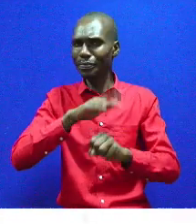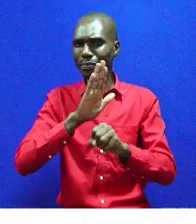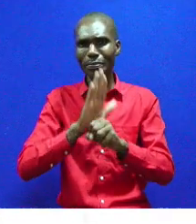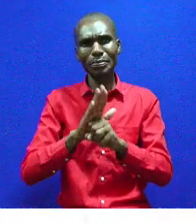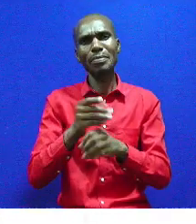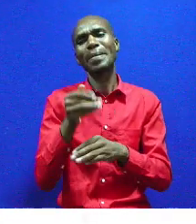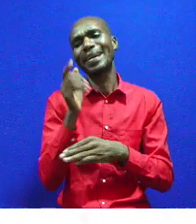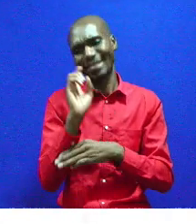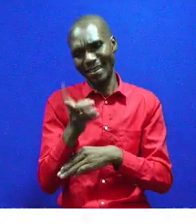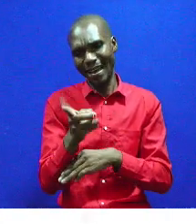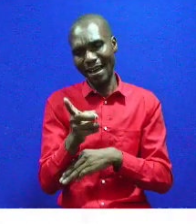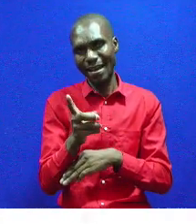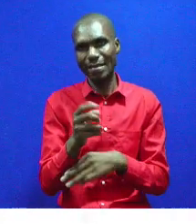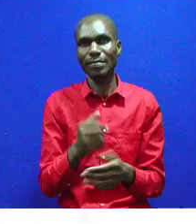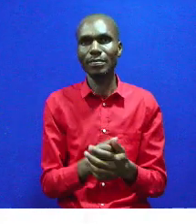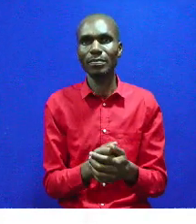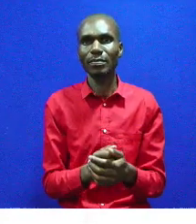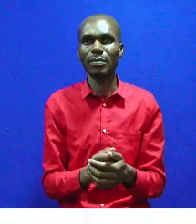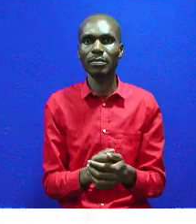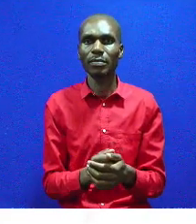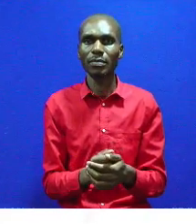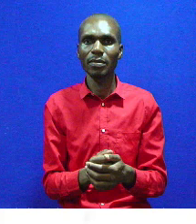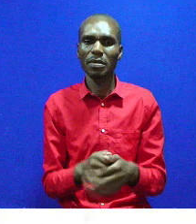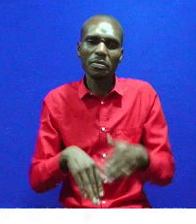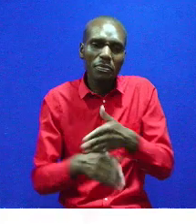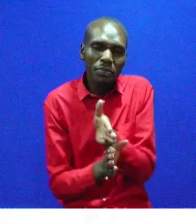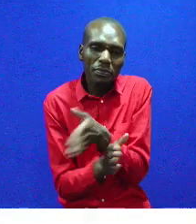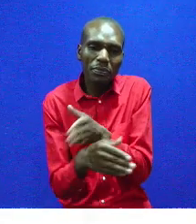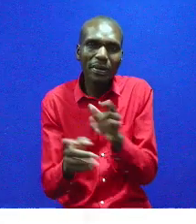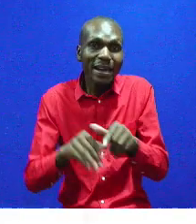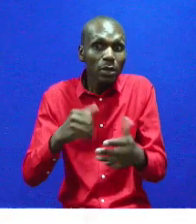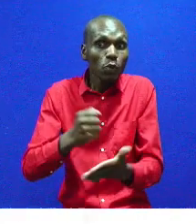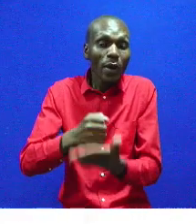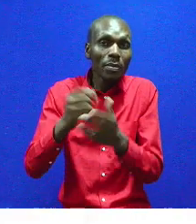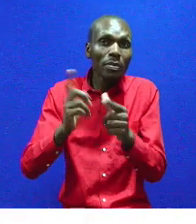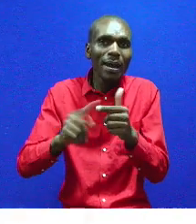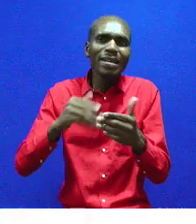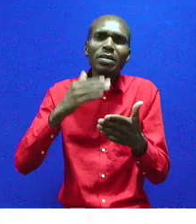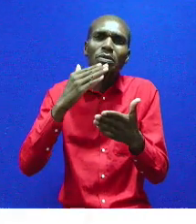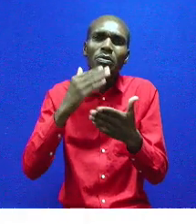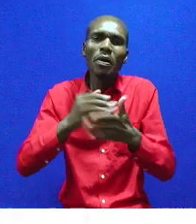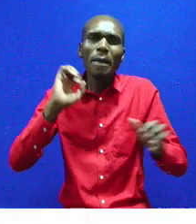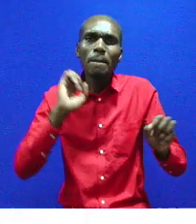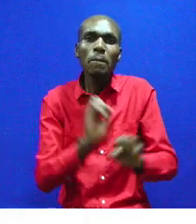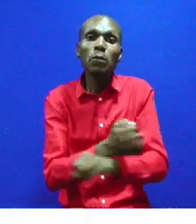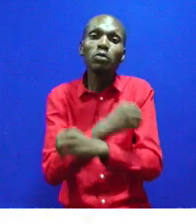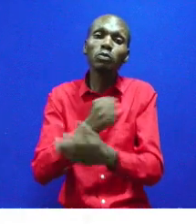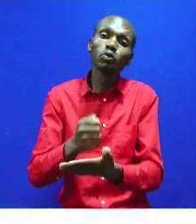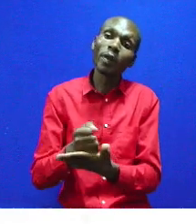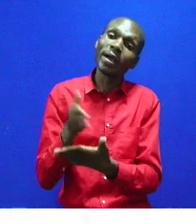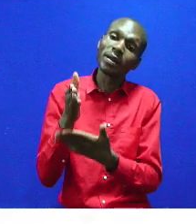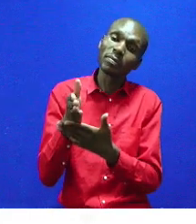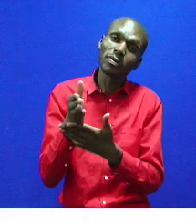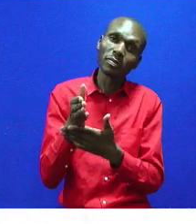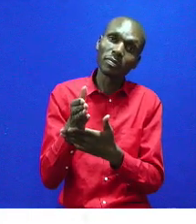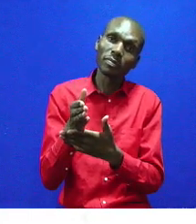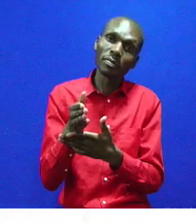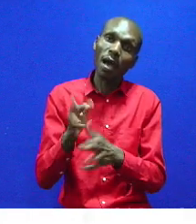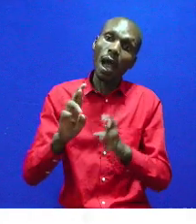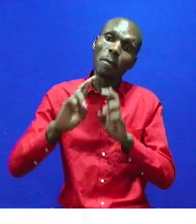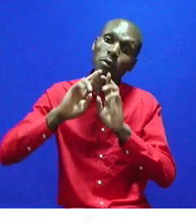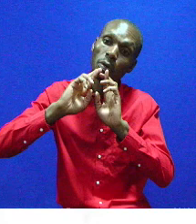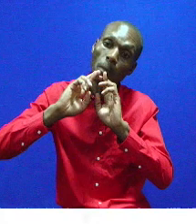pesa kwa njia ya kuwa watawasaidia, na ukweli ni kuwa hakuna njia ya kuwasaidia. Ni